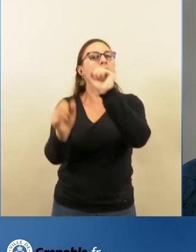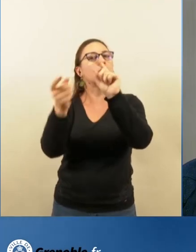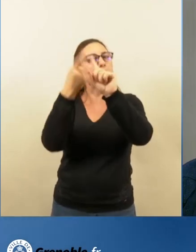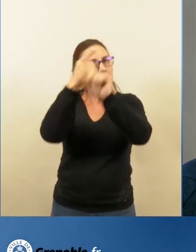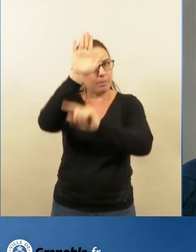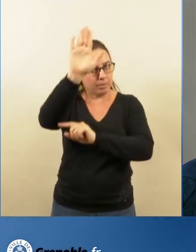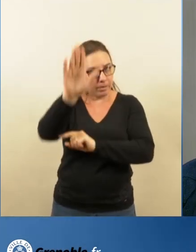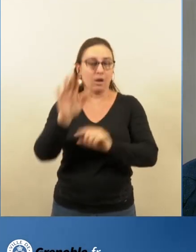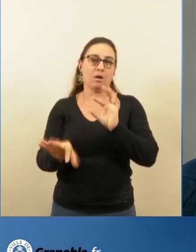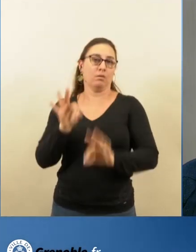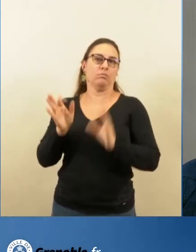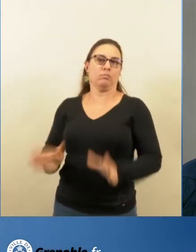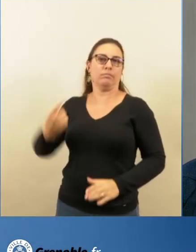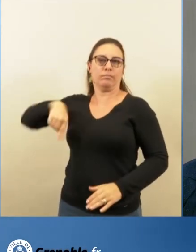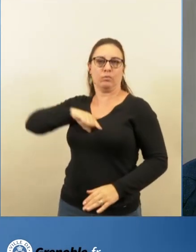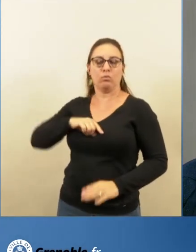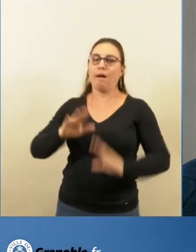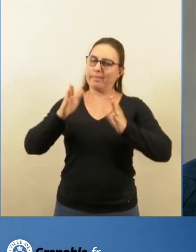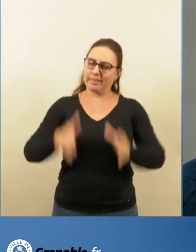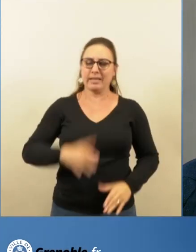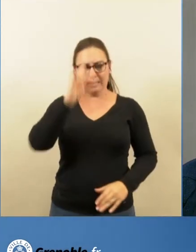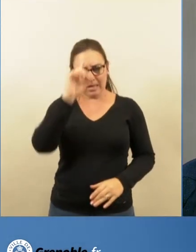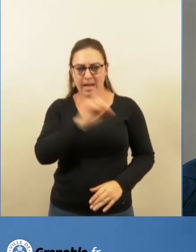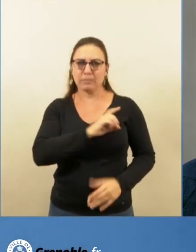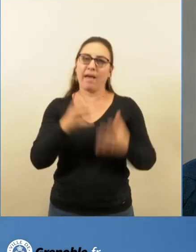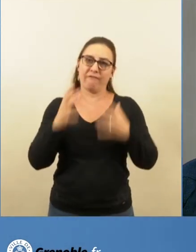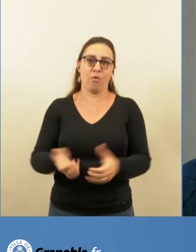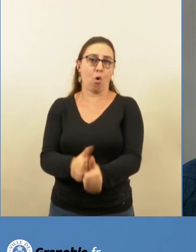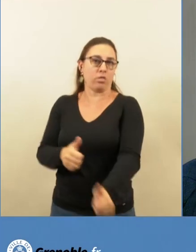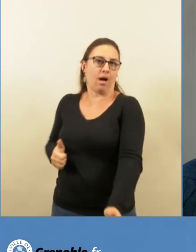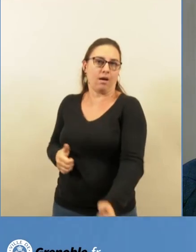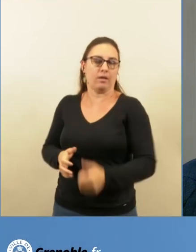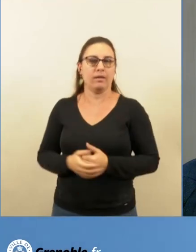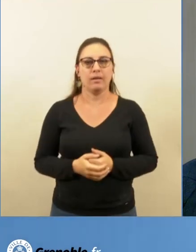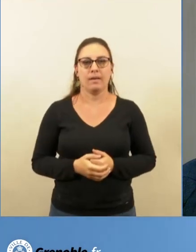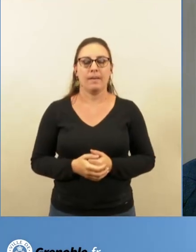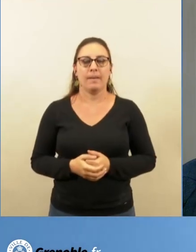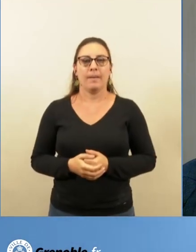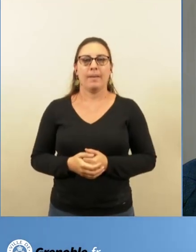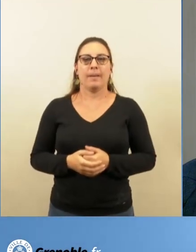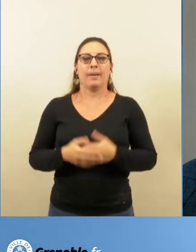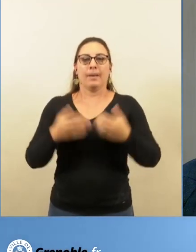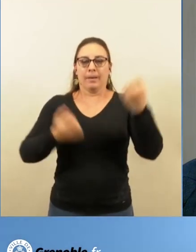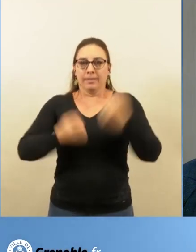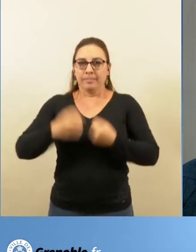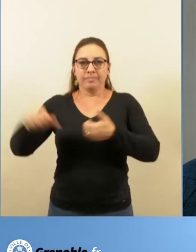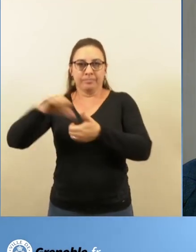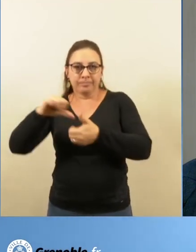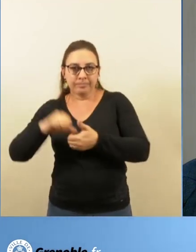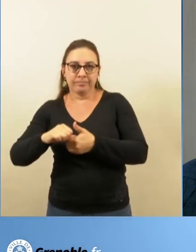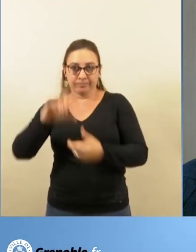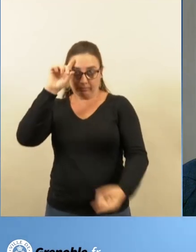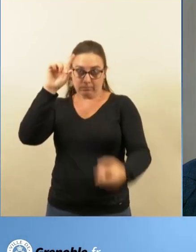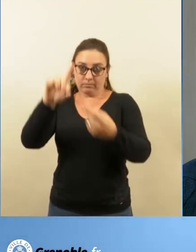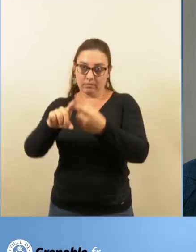à faire ce choix notre métropole choisit donc volontairement de prendre un train de retard tout le monde sait ensuite que les véhicules essence ont vocation à être